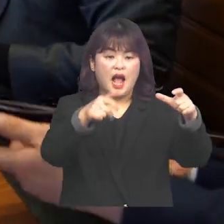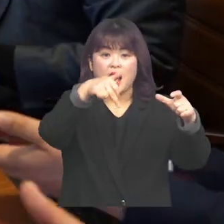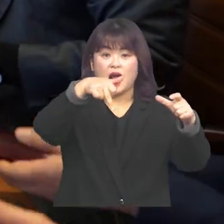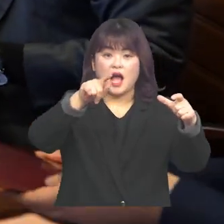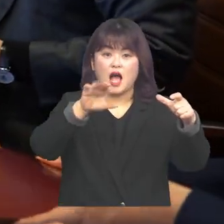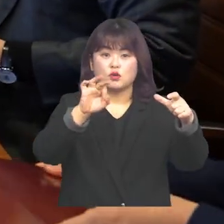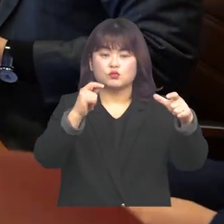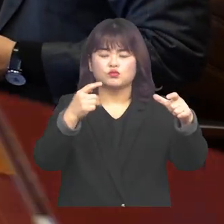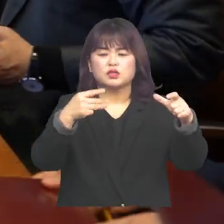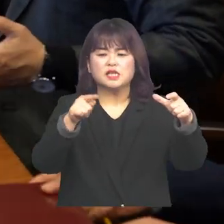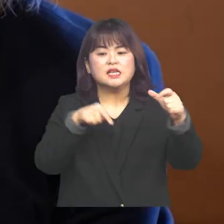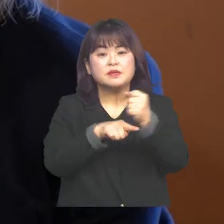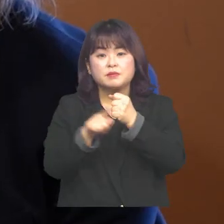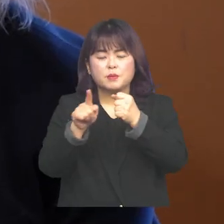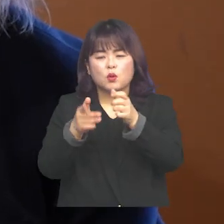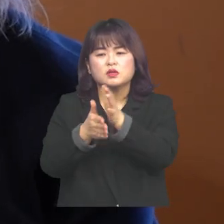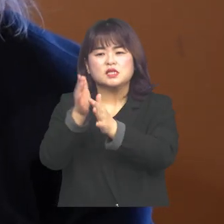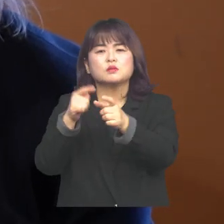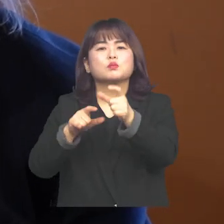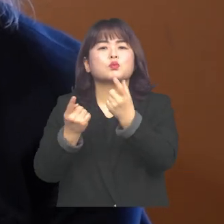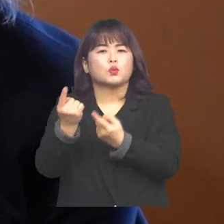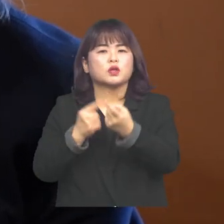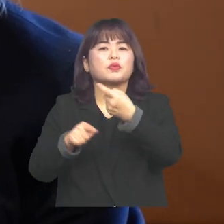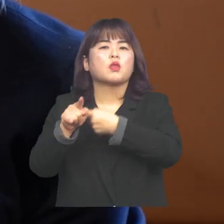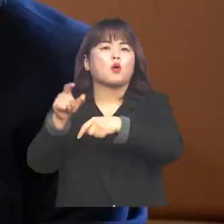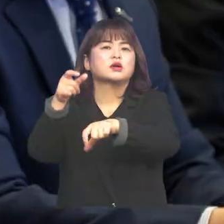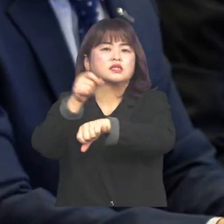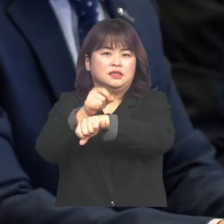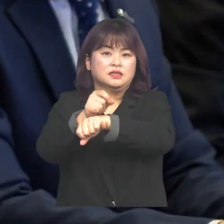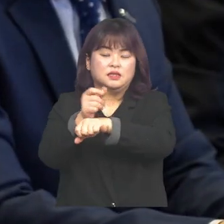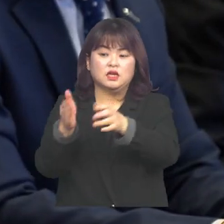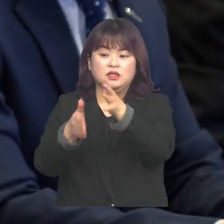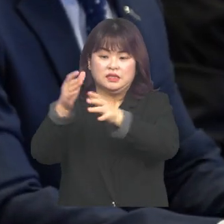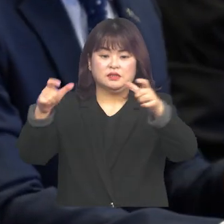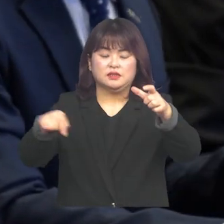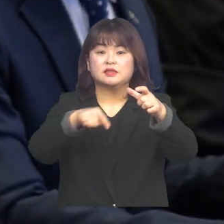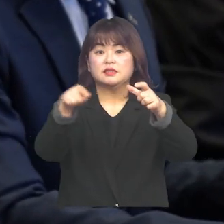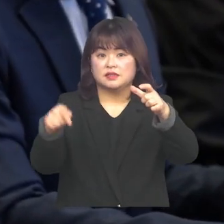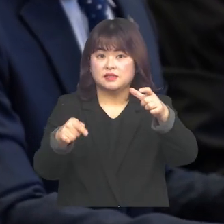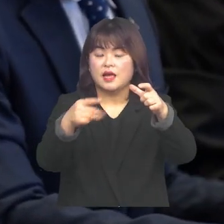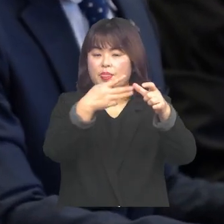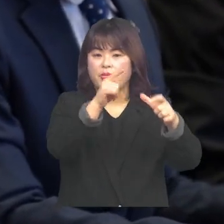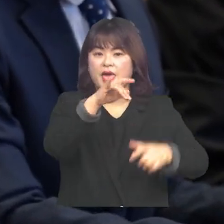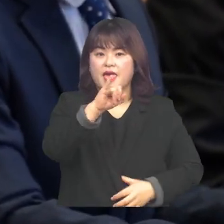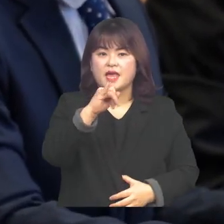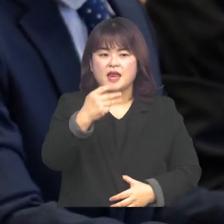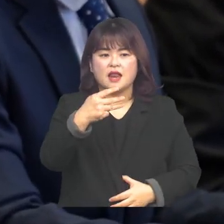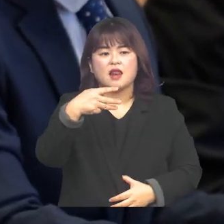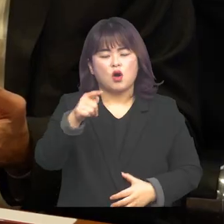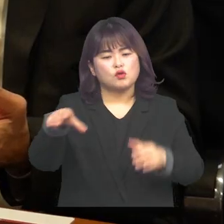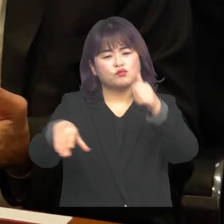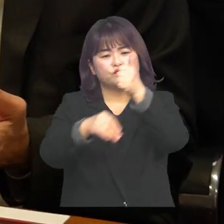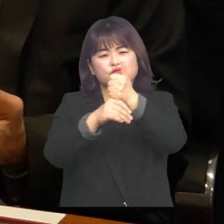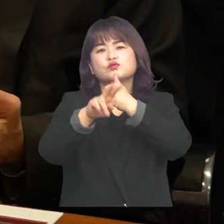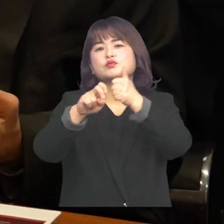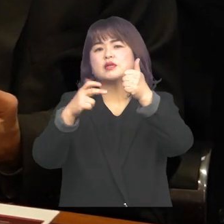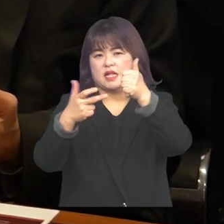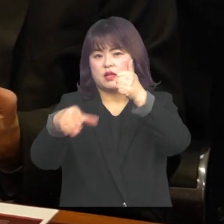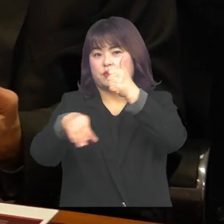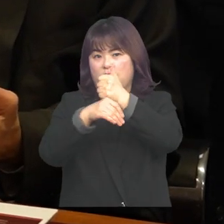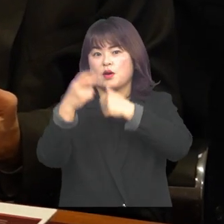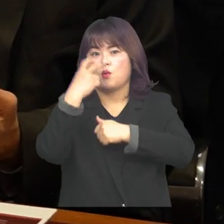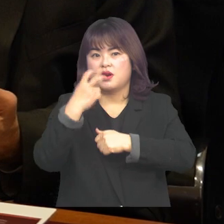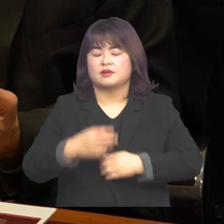카운티는 시보다 큰 행정구역으로 윌리엄슨 카운티는 테일러시 등 27개 시를 통합해